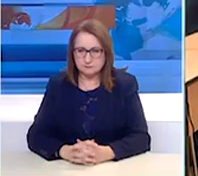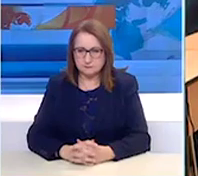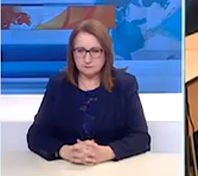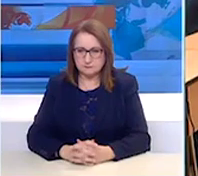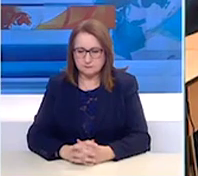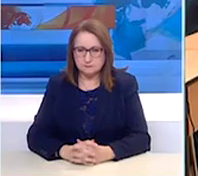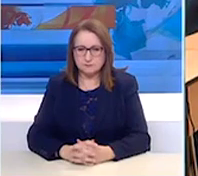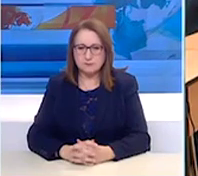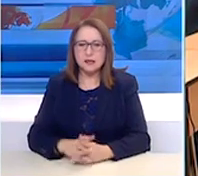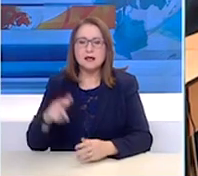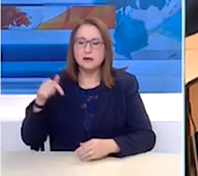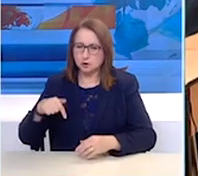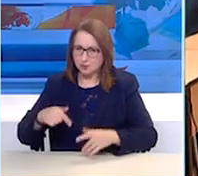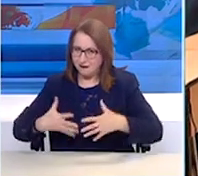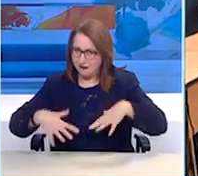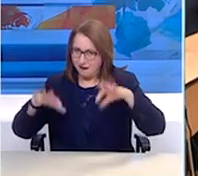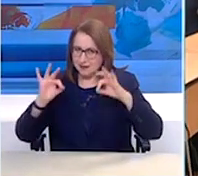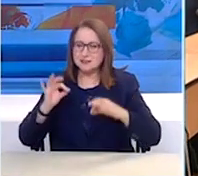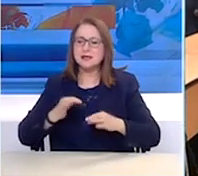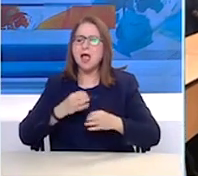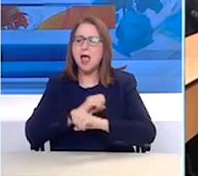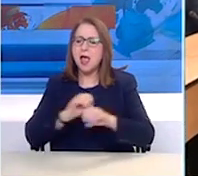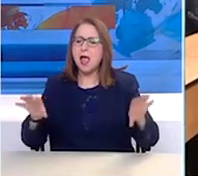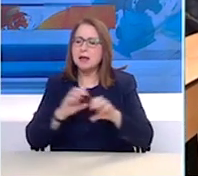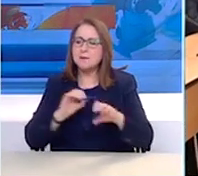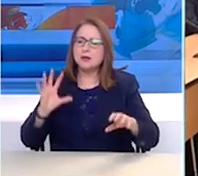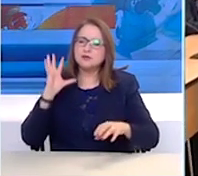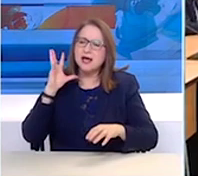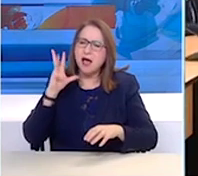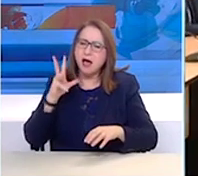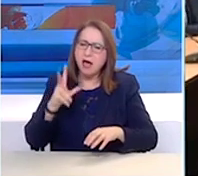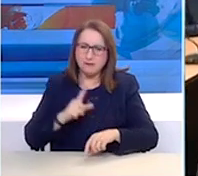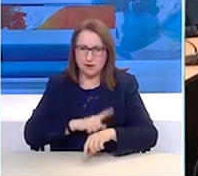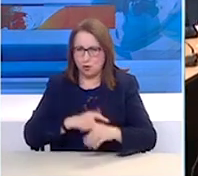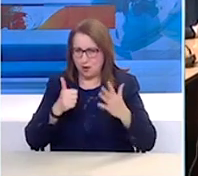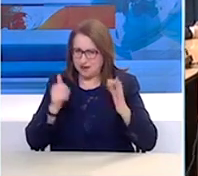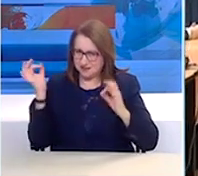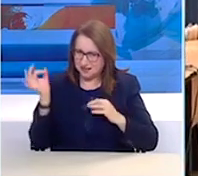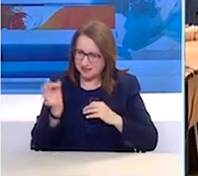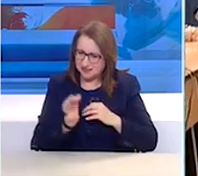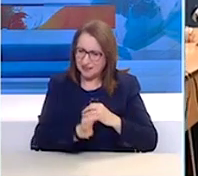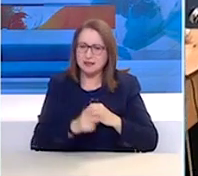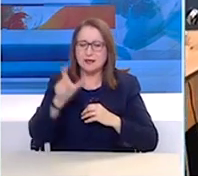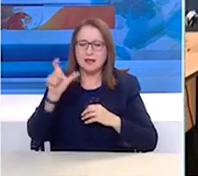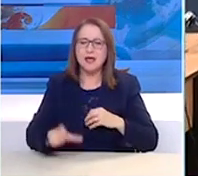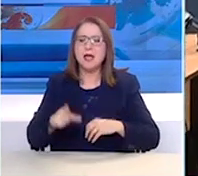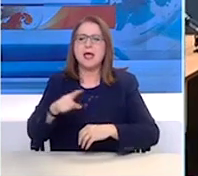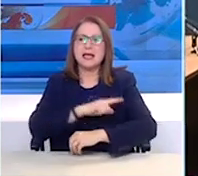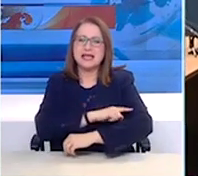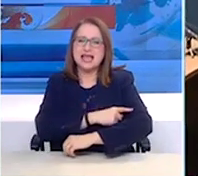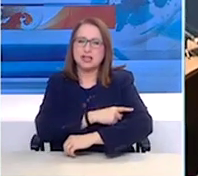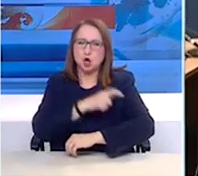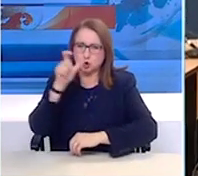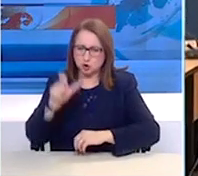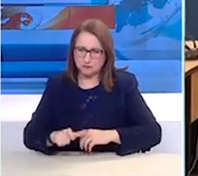Κοινά η καθημερινή ενημέρωση από τον Υφυπουργό Πολιτικής Προστασίας και Διαχείρισης Κρίσεων Νίκο Χαρδαλιά και τον εκπρόσωπο του Υπουργείου για τον νέο κορονοϊό,